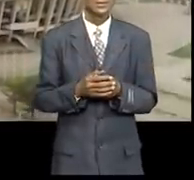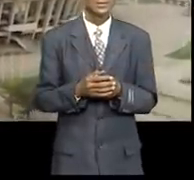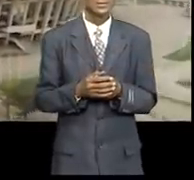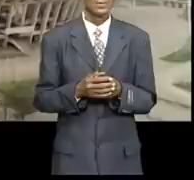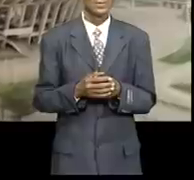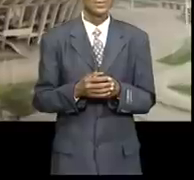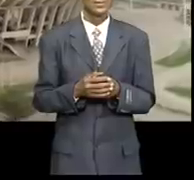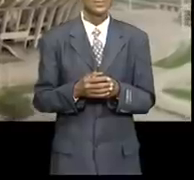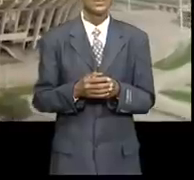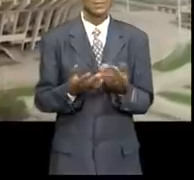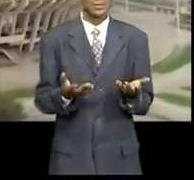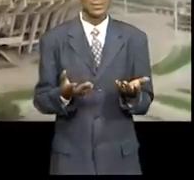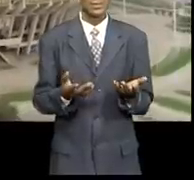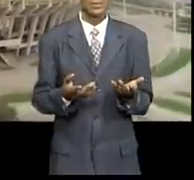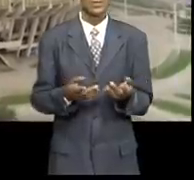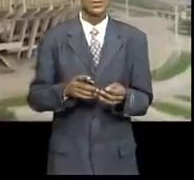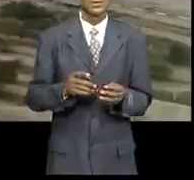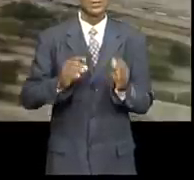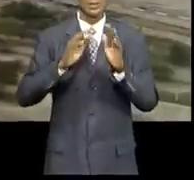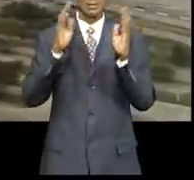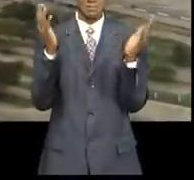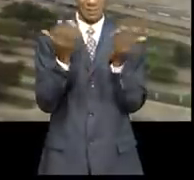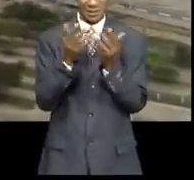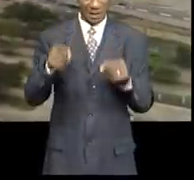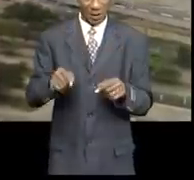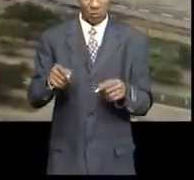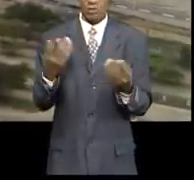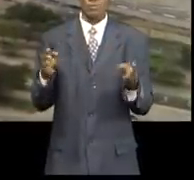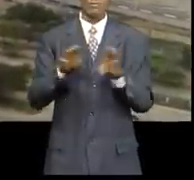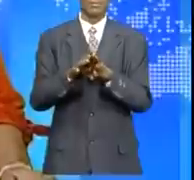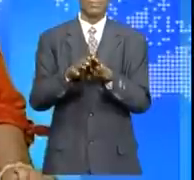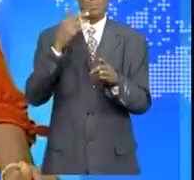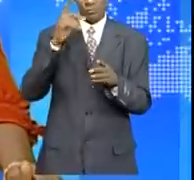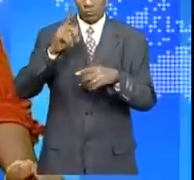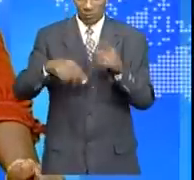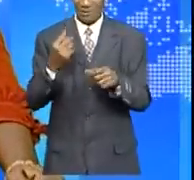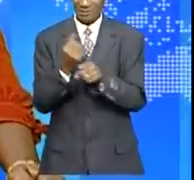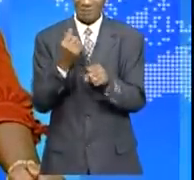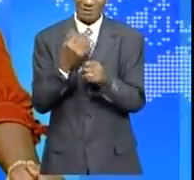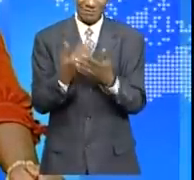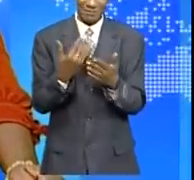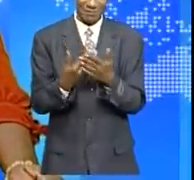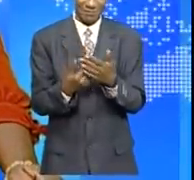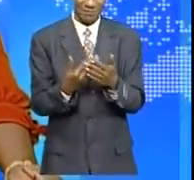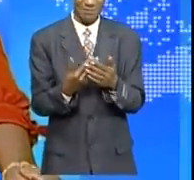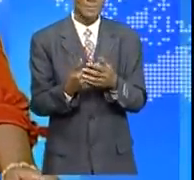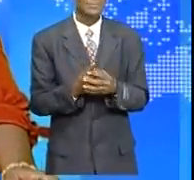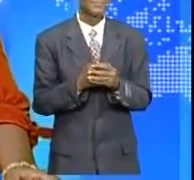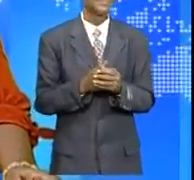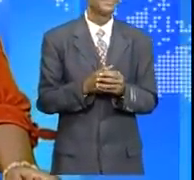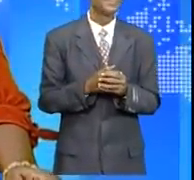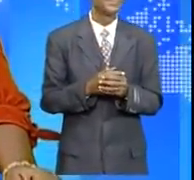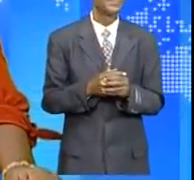pour des travaux intenses en vue de répondre aux standards en la matière. On va se quitter avec ces